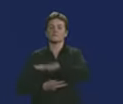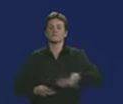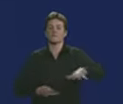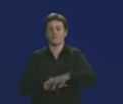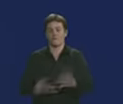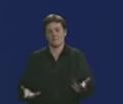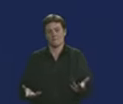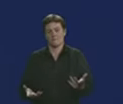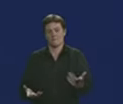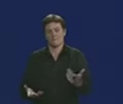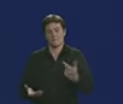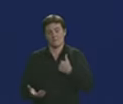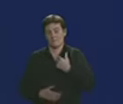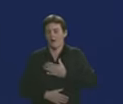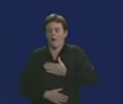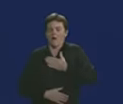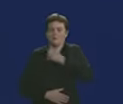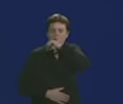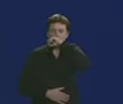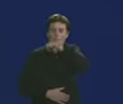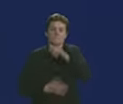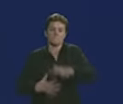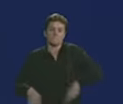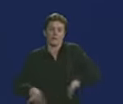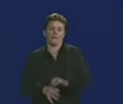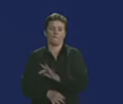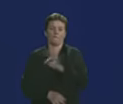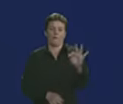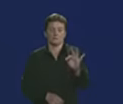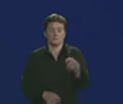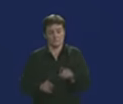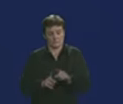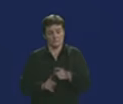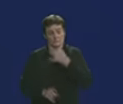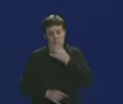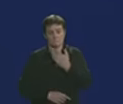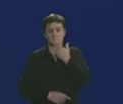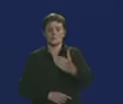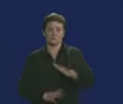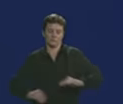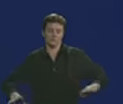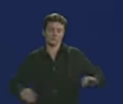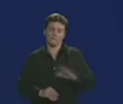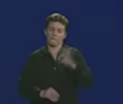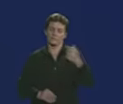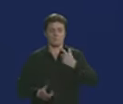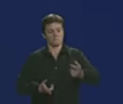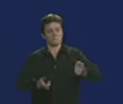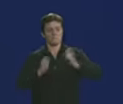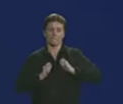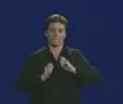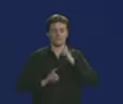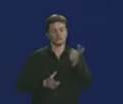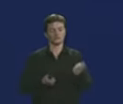vous parler avec tout mon amour de la France, avec toute ma reconnaissance pour le peuple français qui m'a confié les destinées de